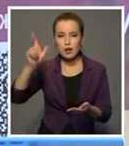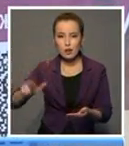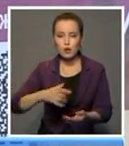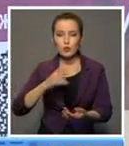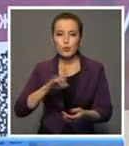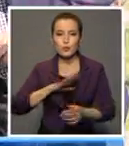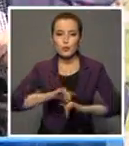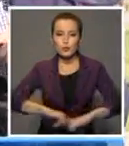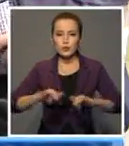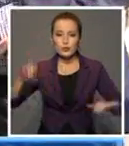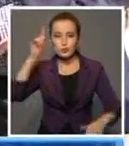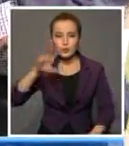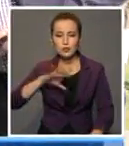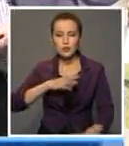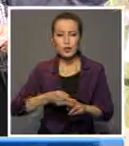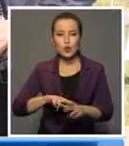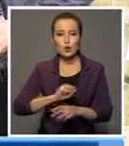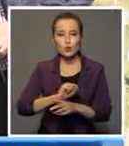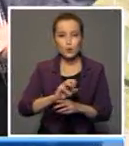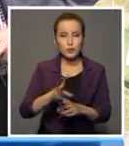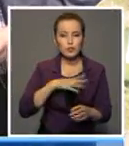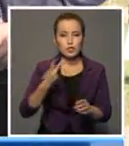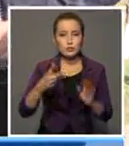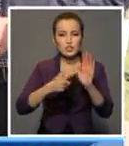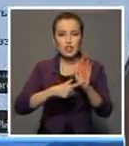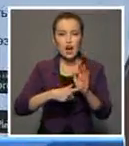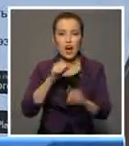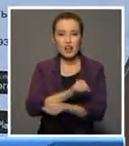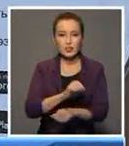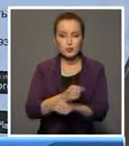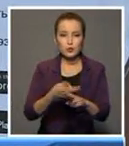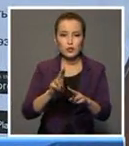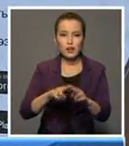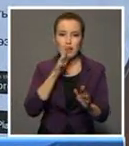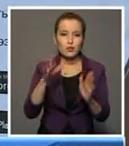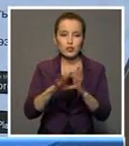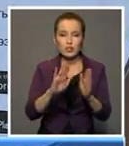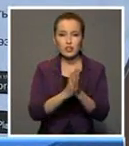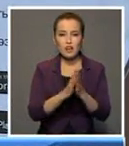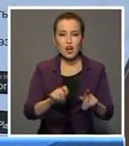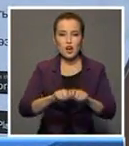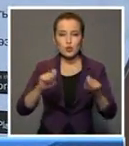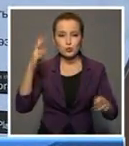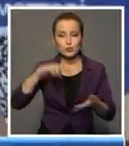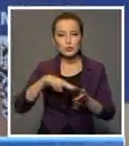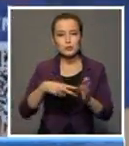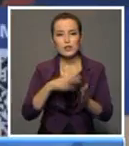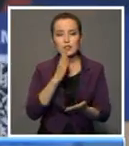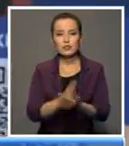кеңінен таныстыру. Ұйымдастырушылар жыл соңына дейін елордадағы 27 аялдамаға осындай электронды кітапхана ашуды жоспарлап